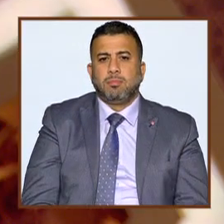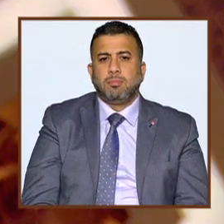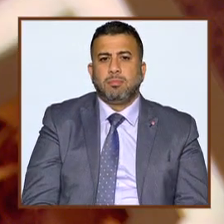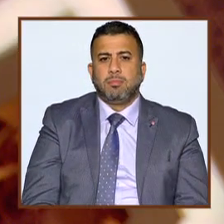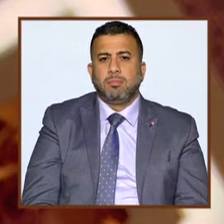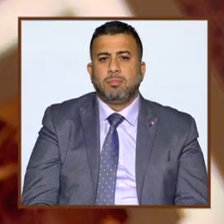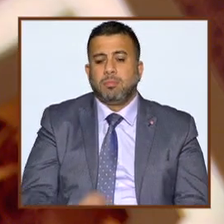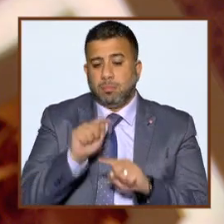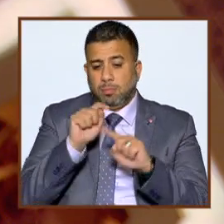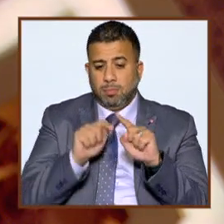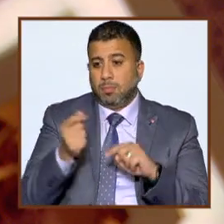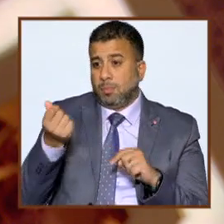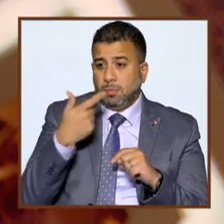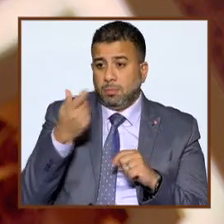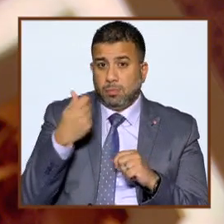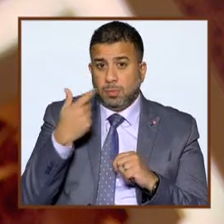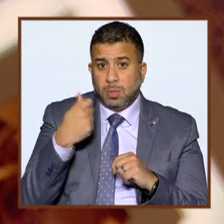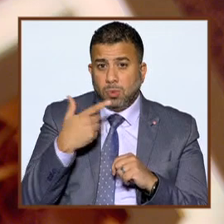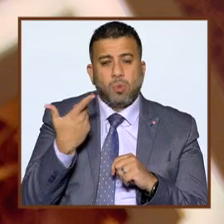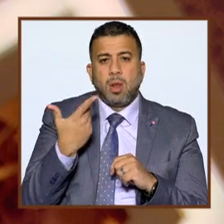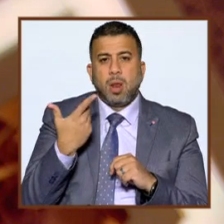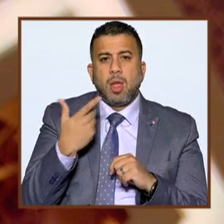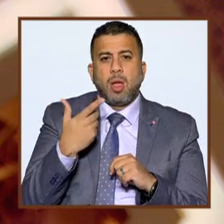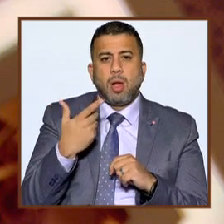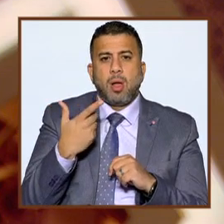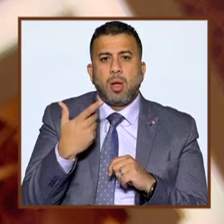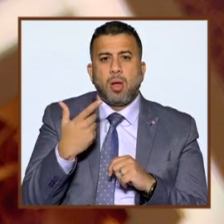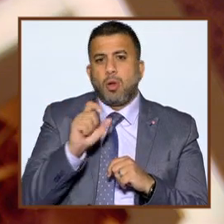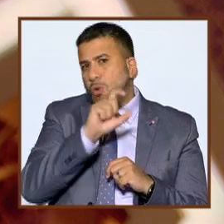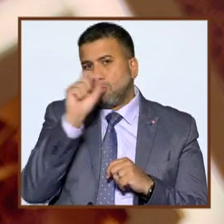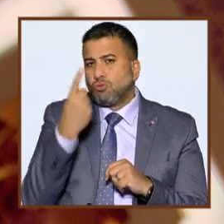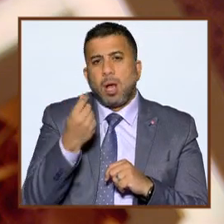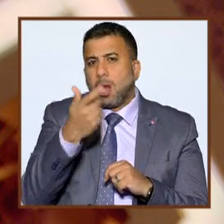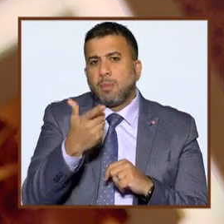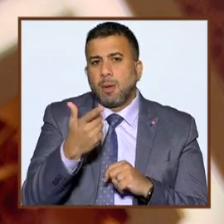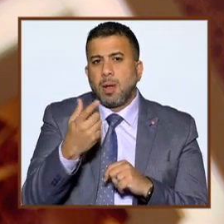والربح نسبة ولا مقطوع؟ لا كل شهر